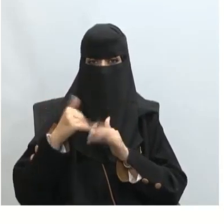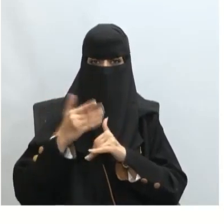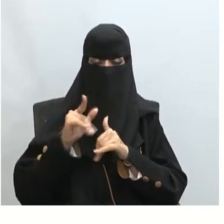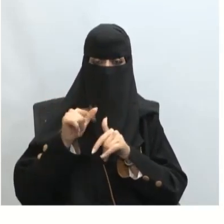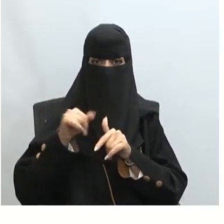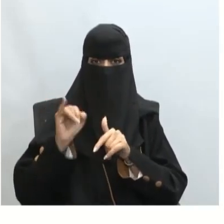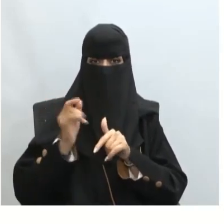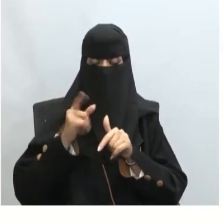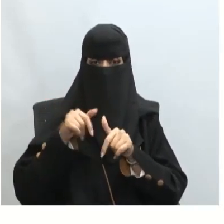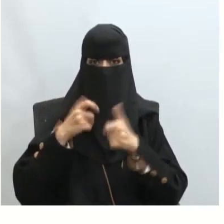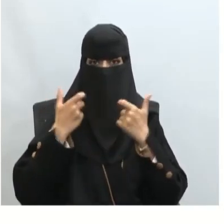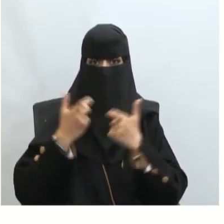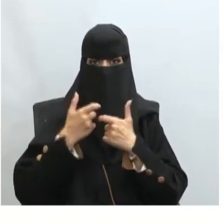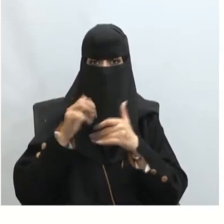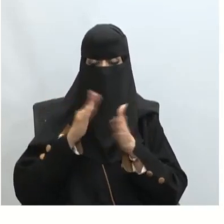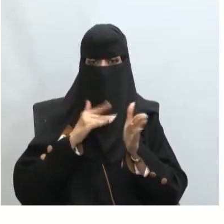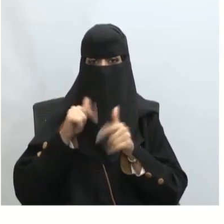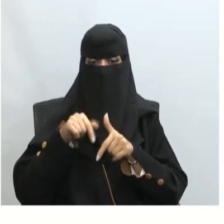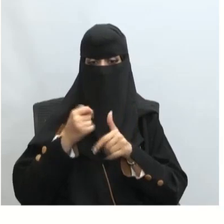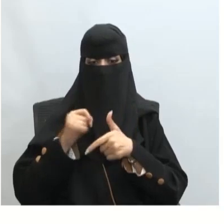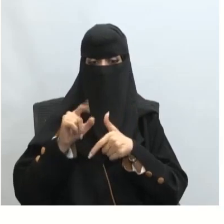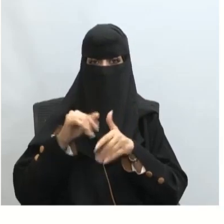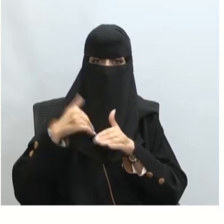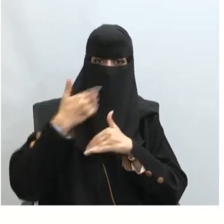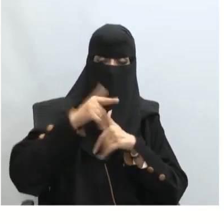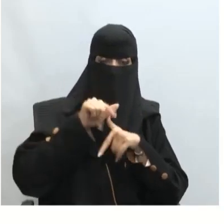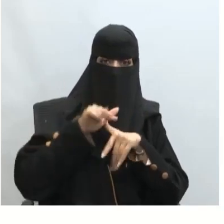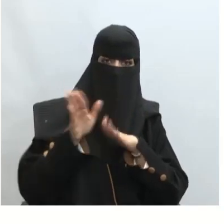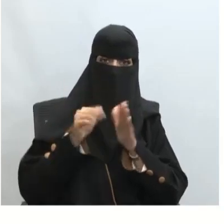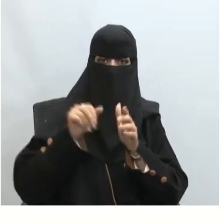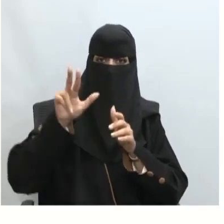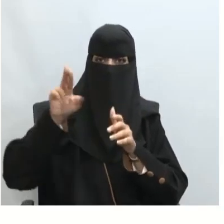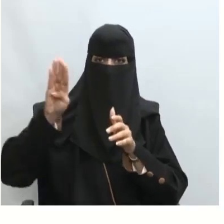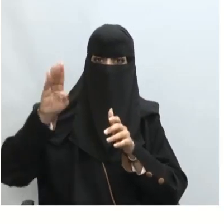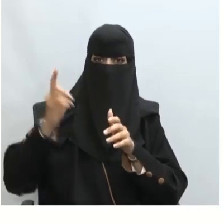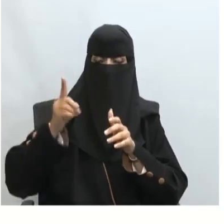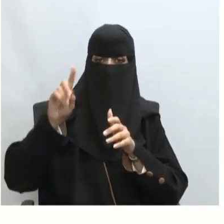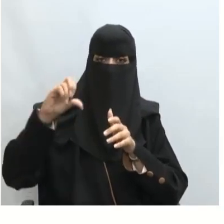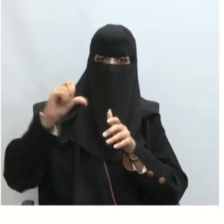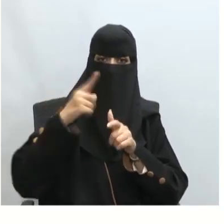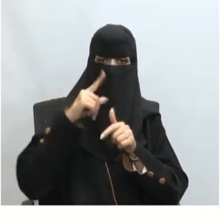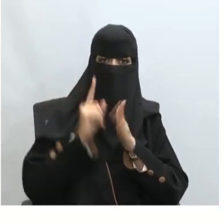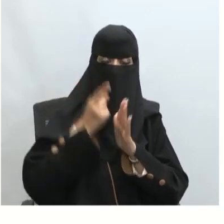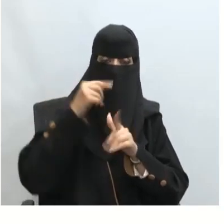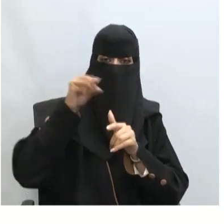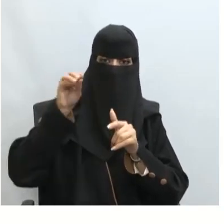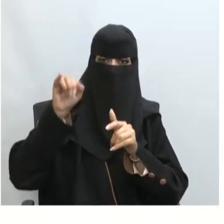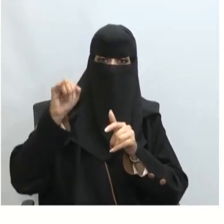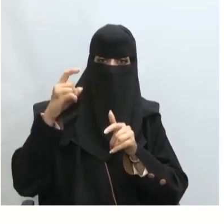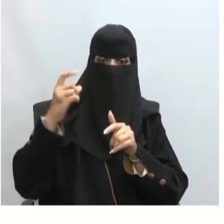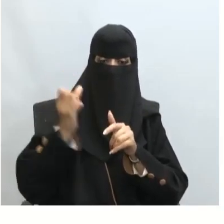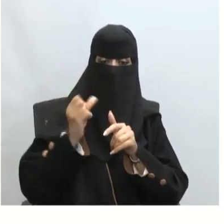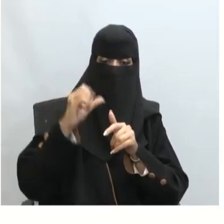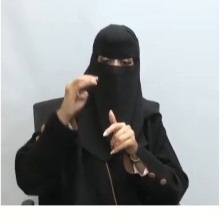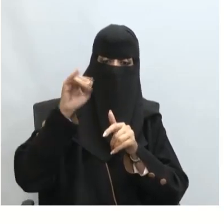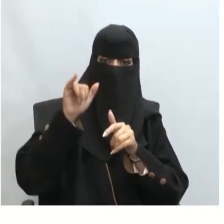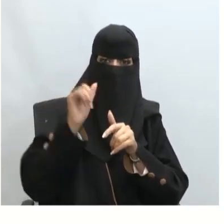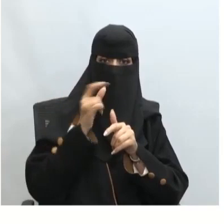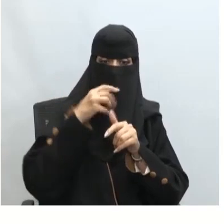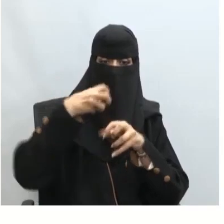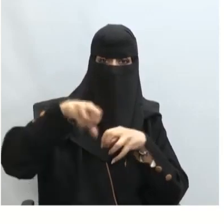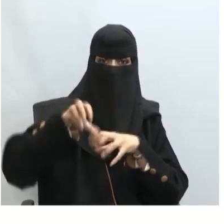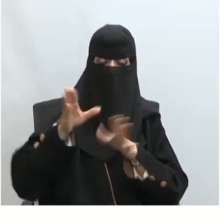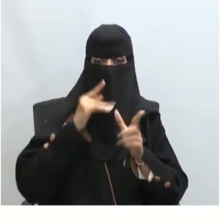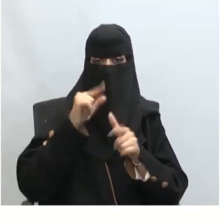من من الذره المجاوره لها الكربون ستحدث فقط واحد هيدروجين حتى يعطيني اللي هو